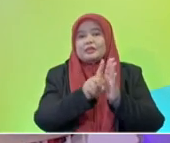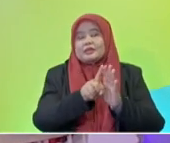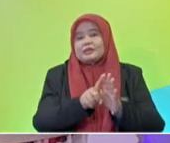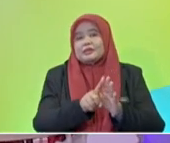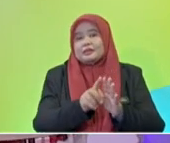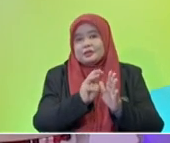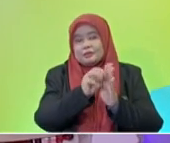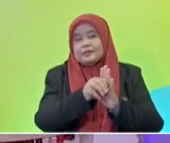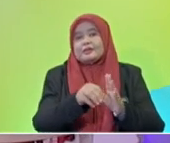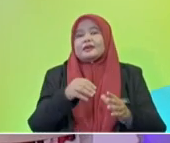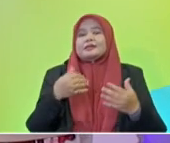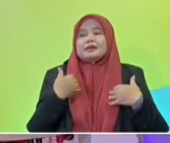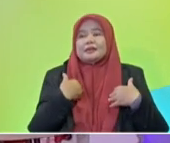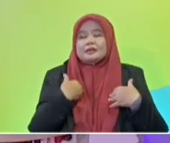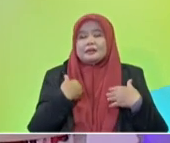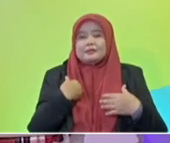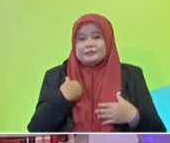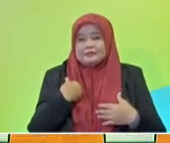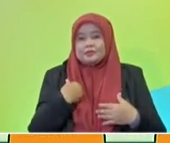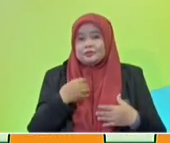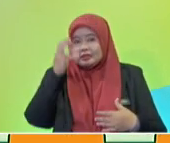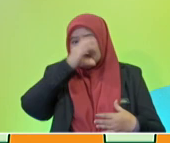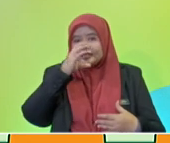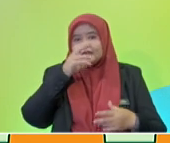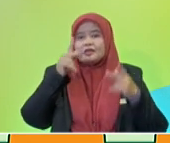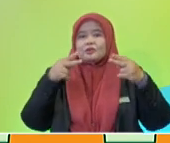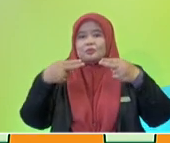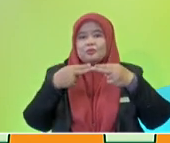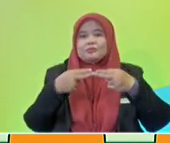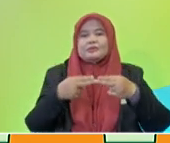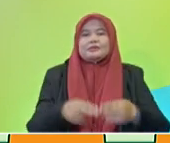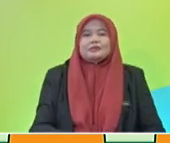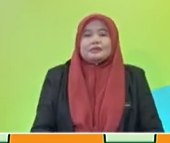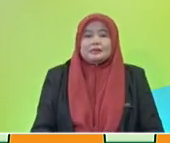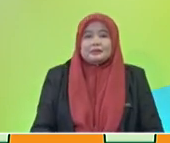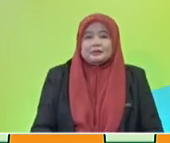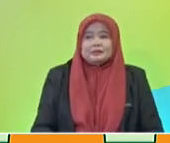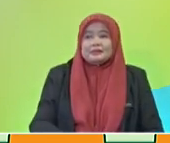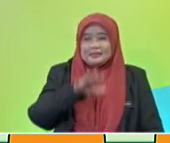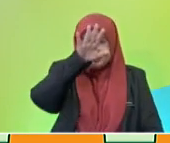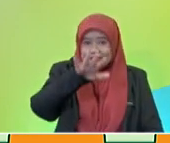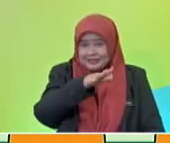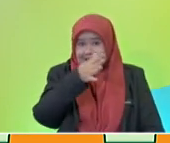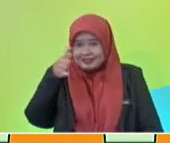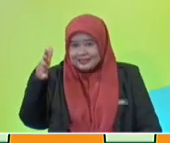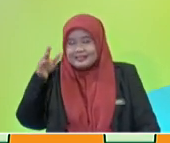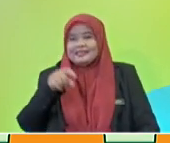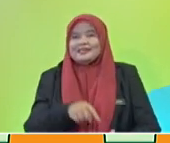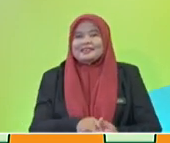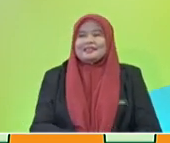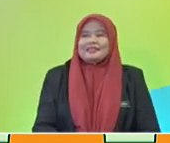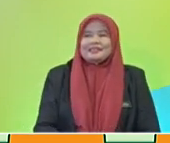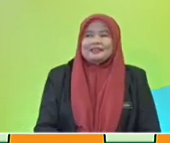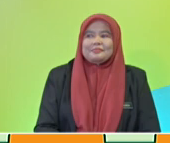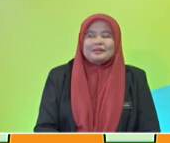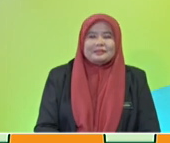talian Silakan cari cepat kata hubung yang terdapat dalam silang kata ini ha saya dah nampak satu dah Cikgu Mira dah nampat